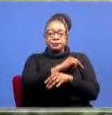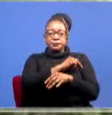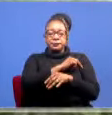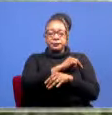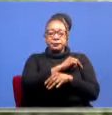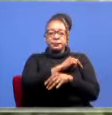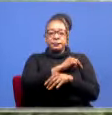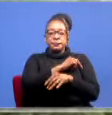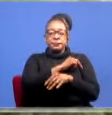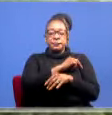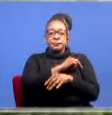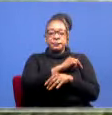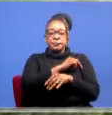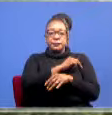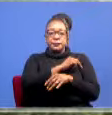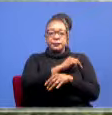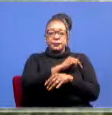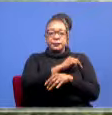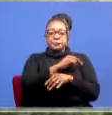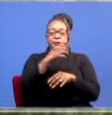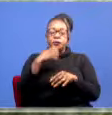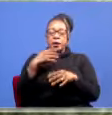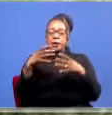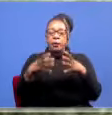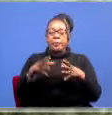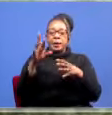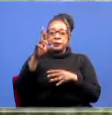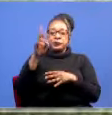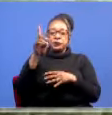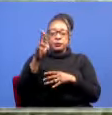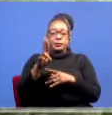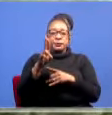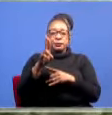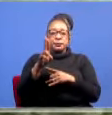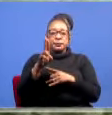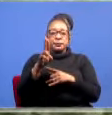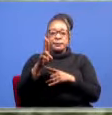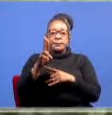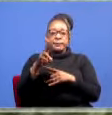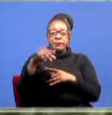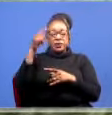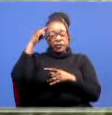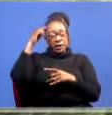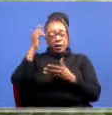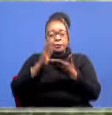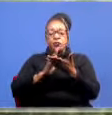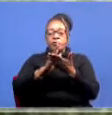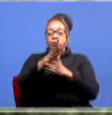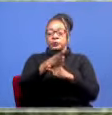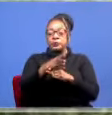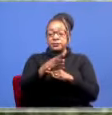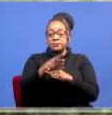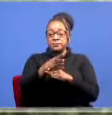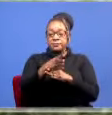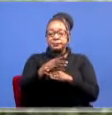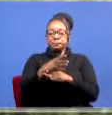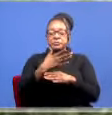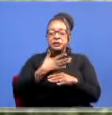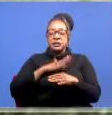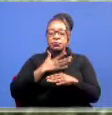na kikosi cha RDU paka kule shaba inaonekana wamefukisha pande ya Samburu